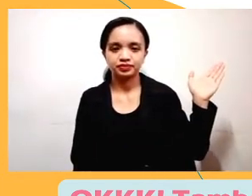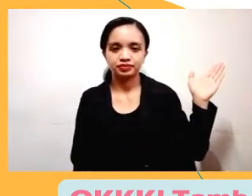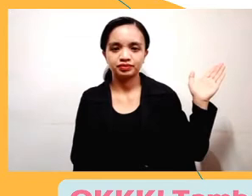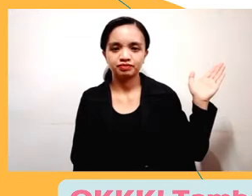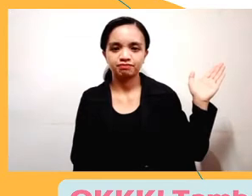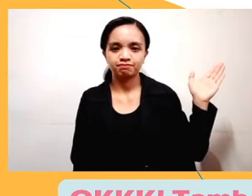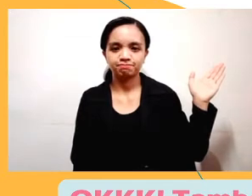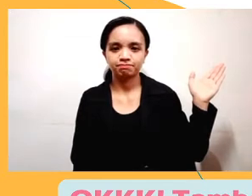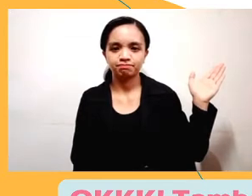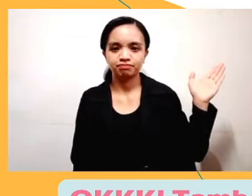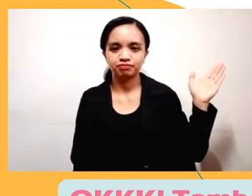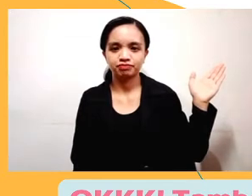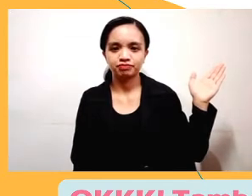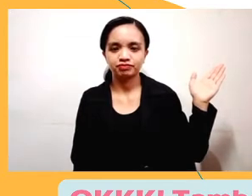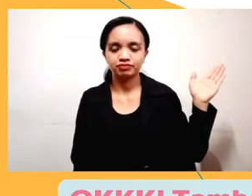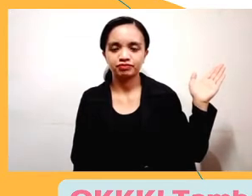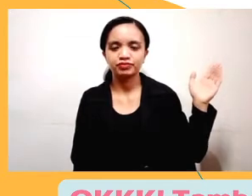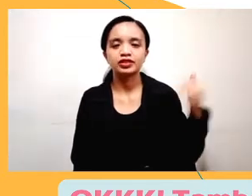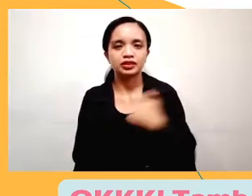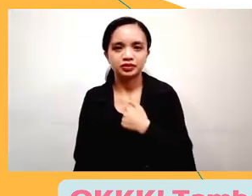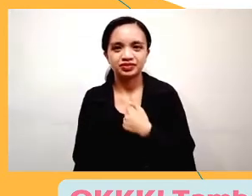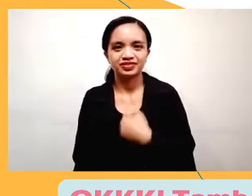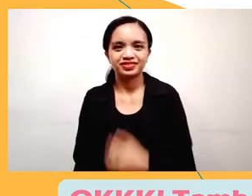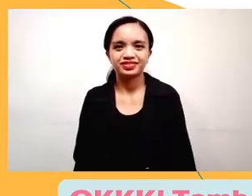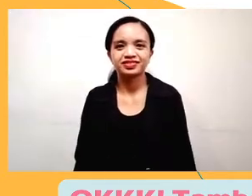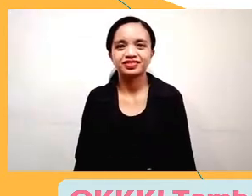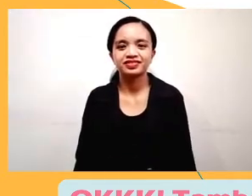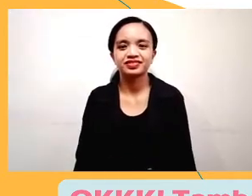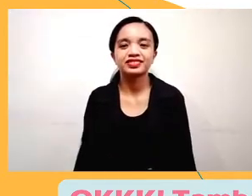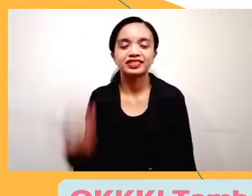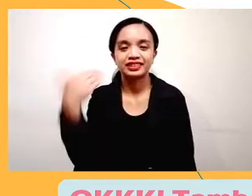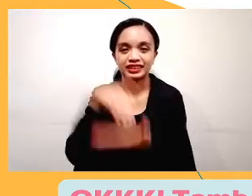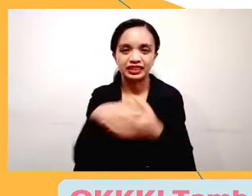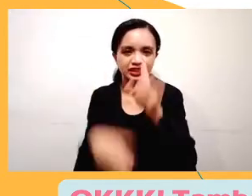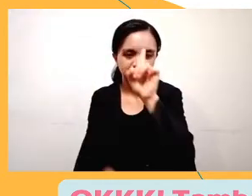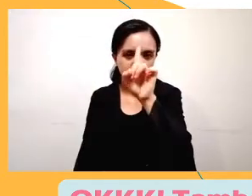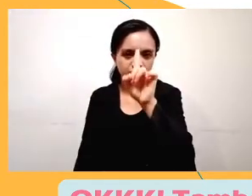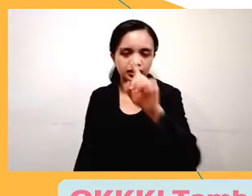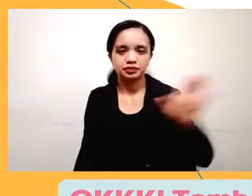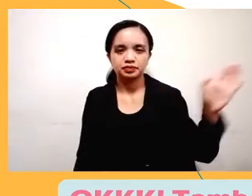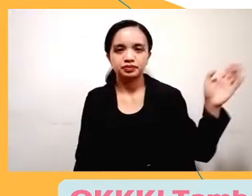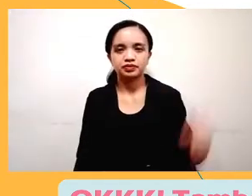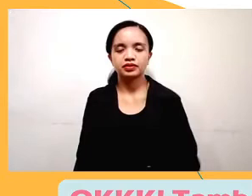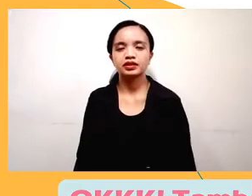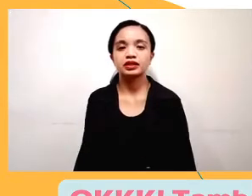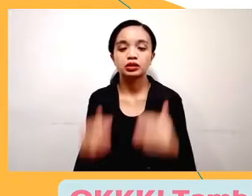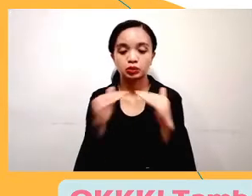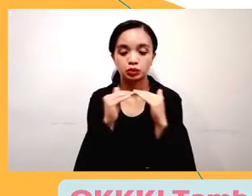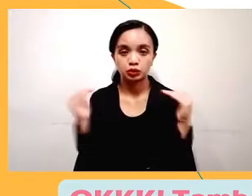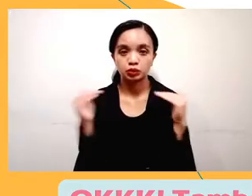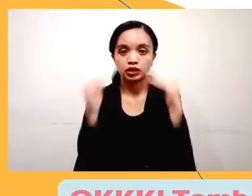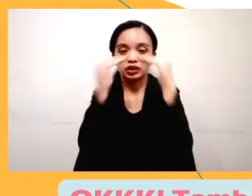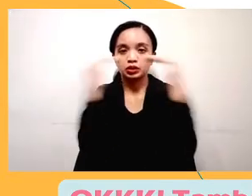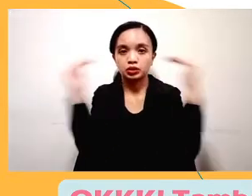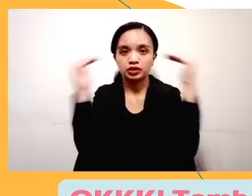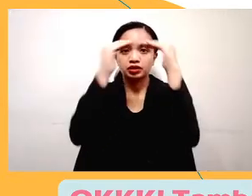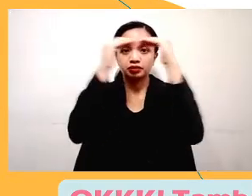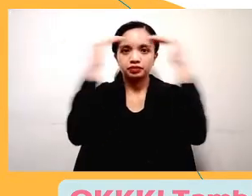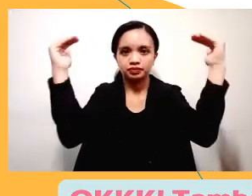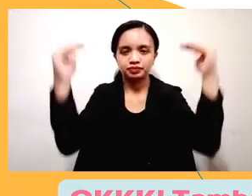Ako. Ha! Nalaglag ako. Isa pa. Low, medium, and high lang ha.